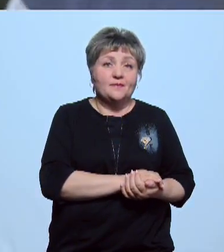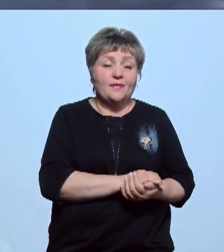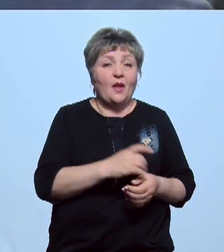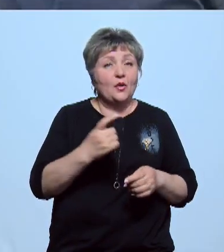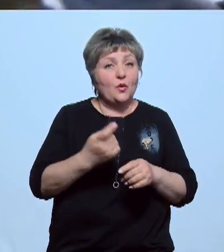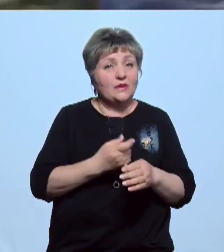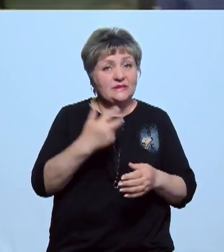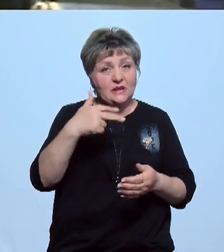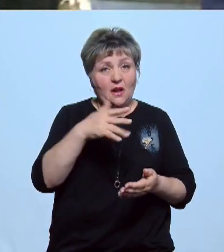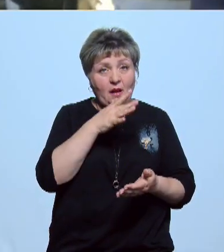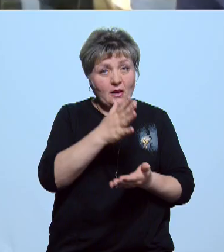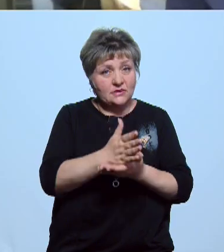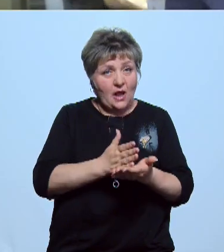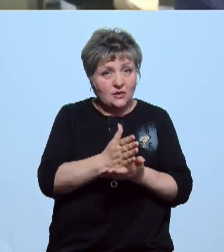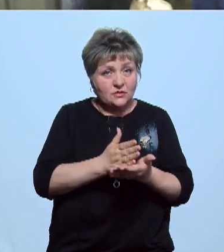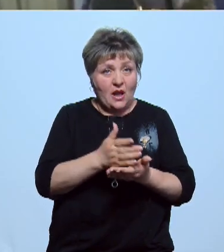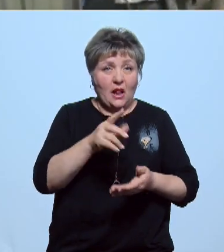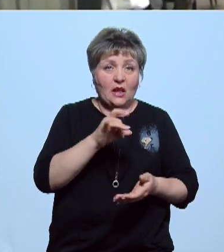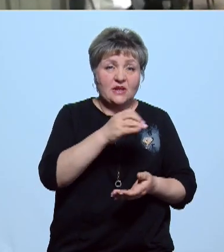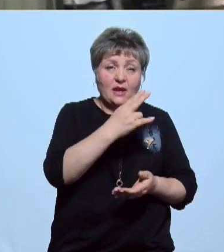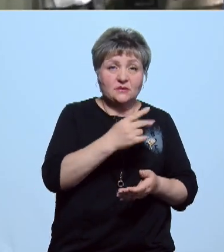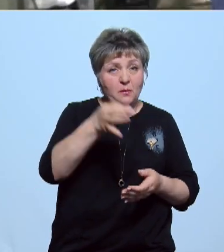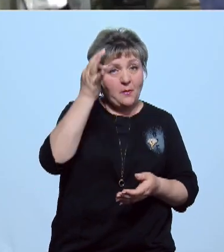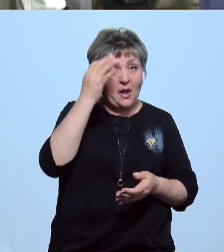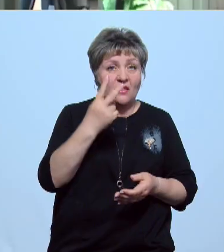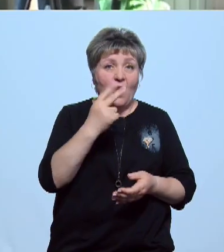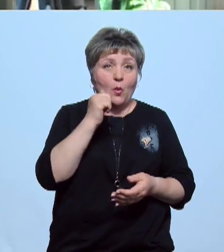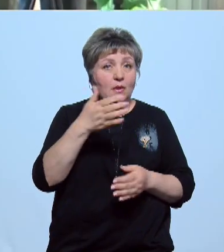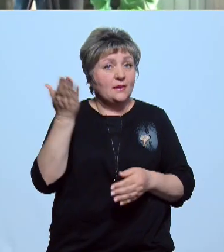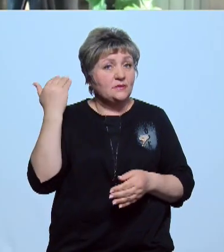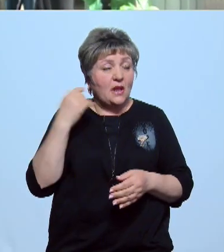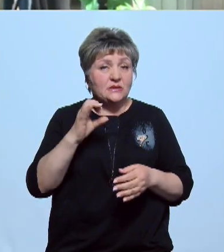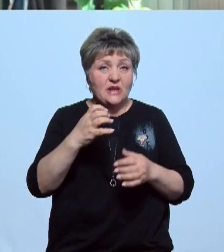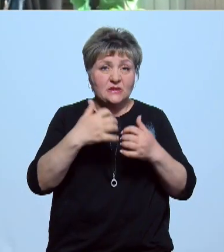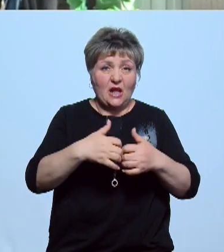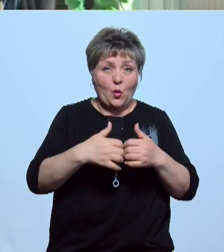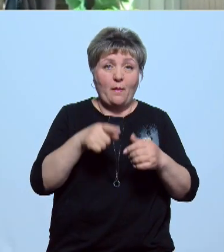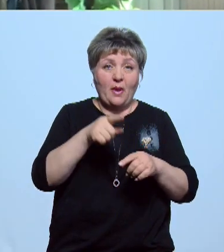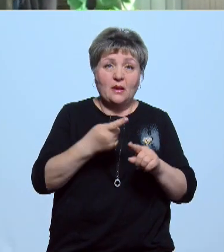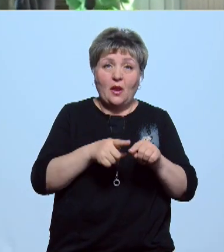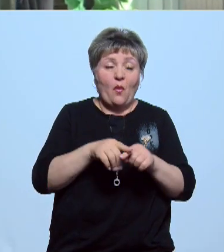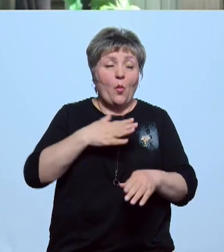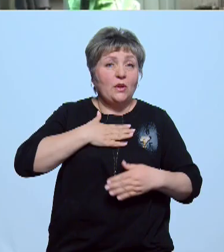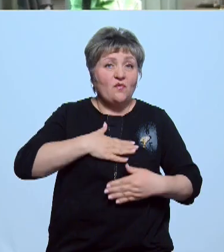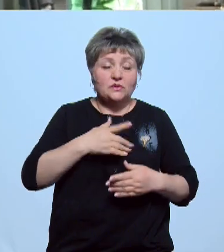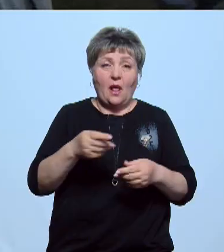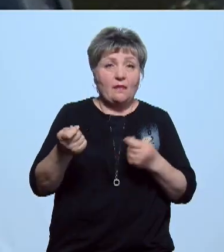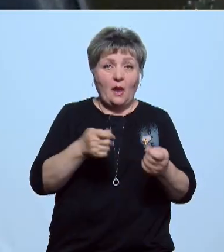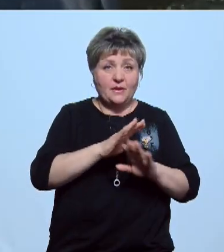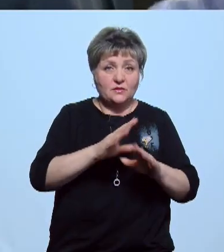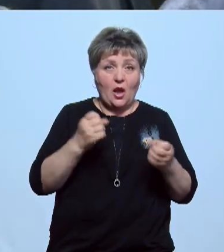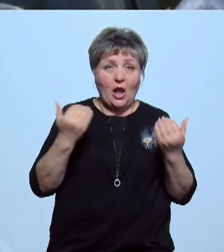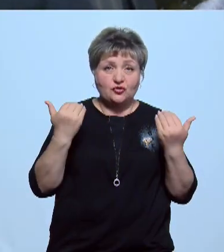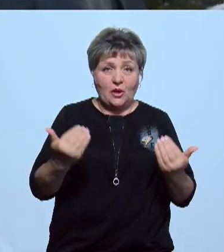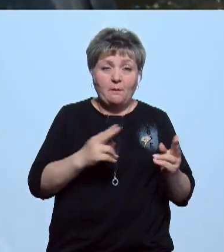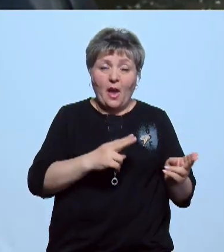Токарь с 30-летним стажем Александр Кулосовец вспоминает, еще пару лет назад работа за станком не приносила ему такого удовольствия, как сейчас. Порядка в